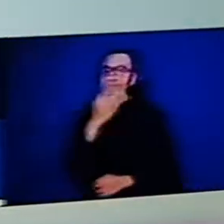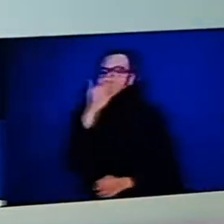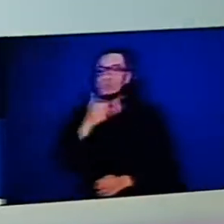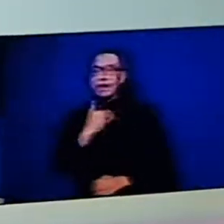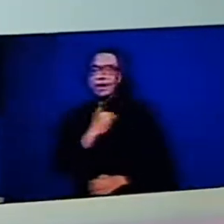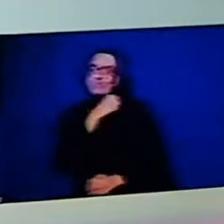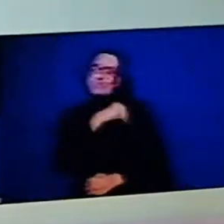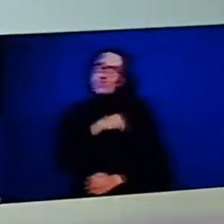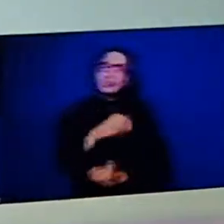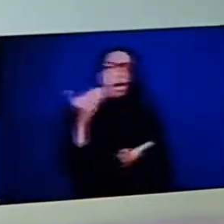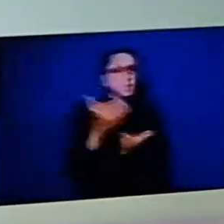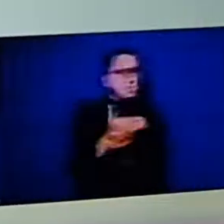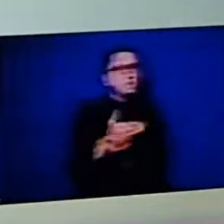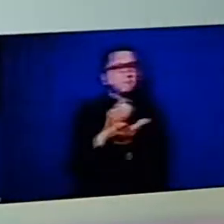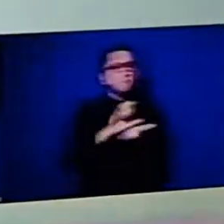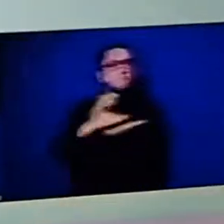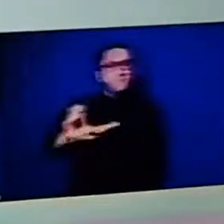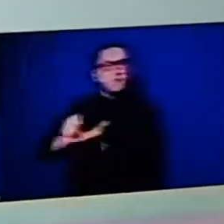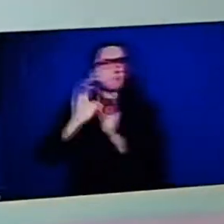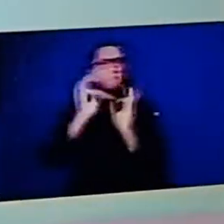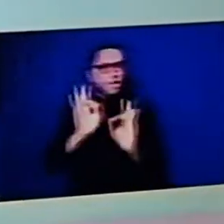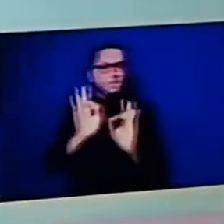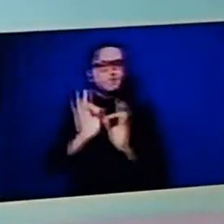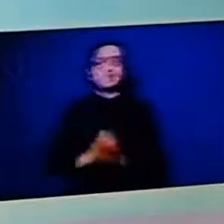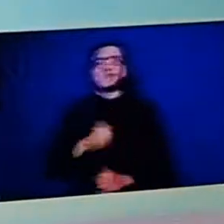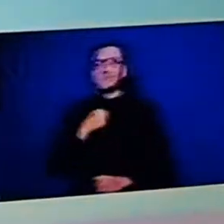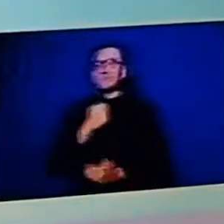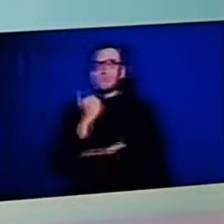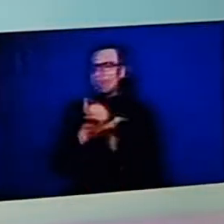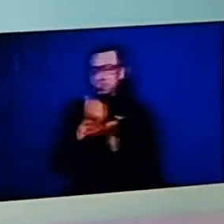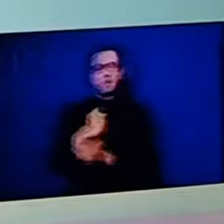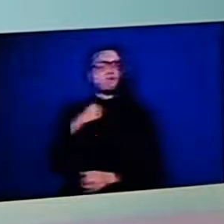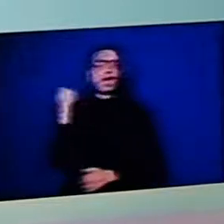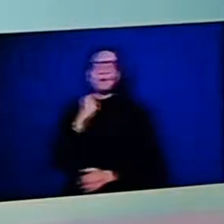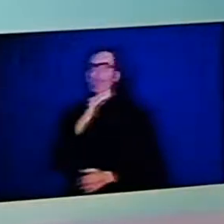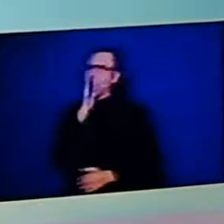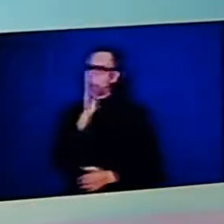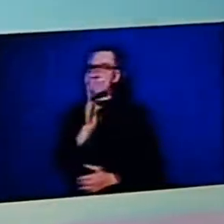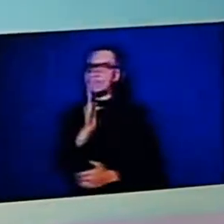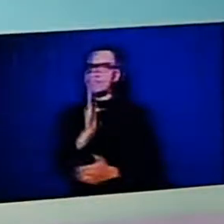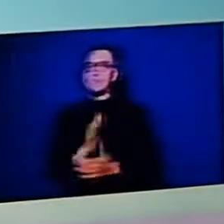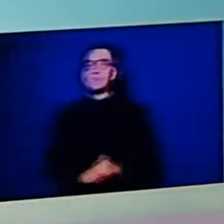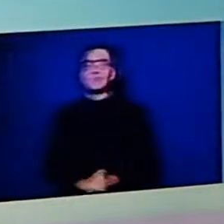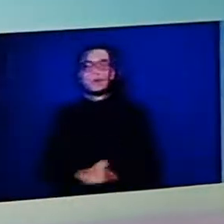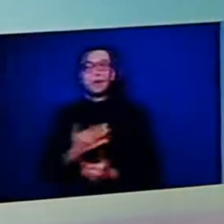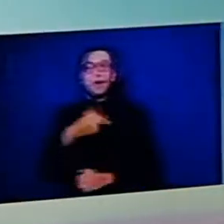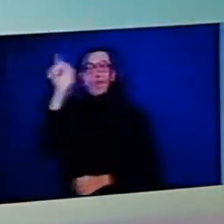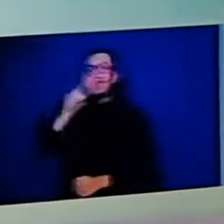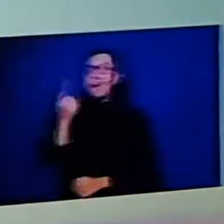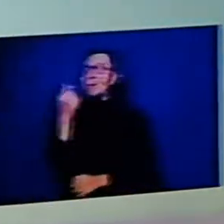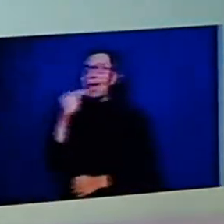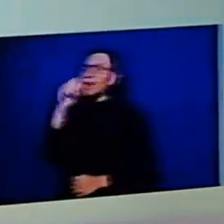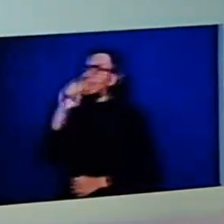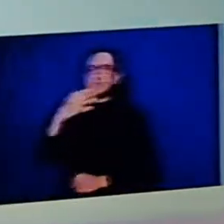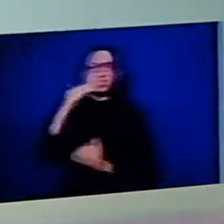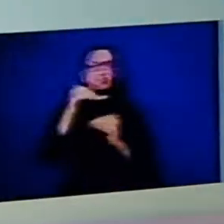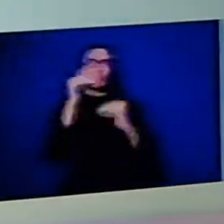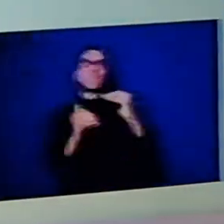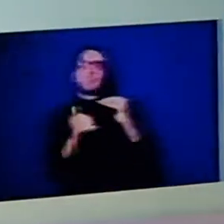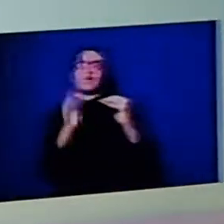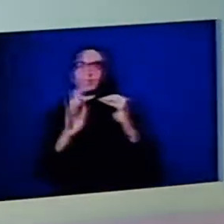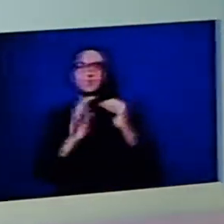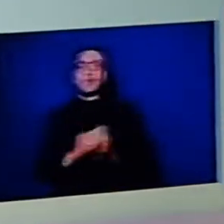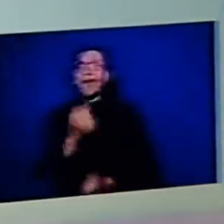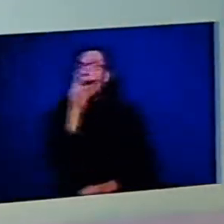yang memadai. Itu komitmen kami. Kami juga akan segera turunkan harga listrik, harga makanan-makanan